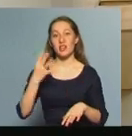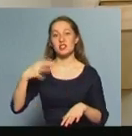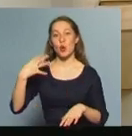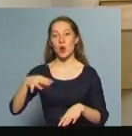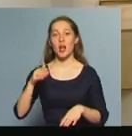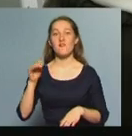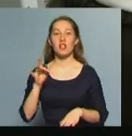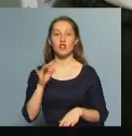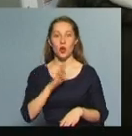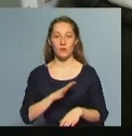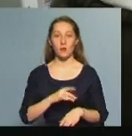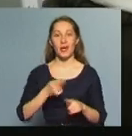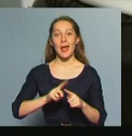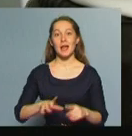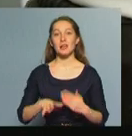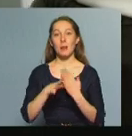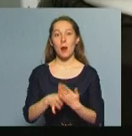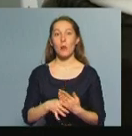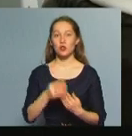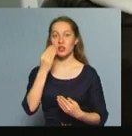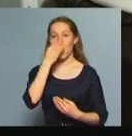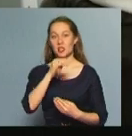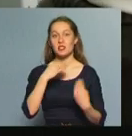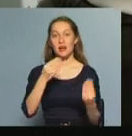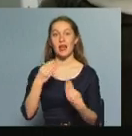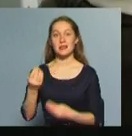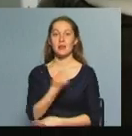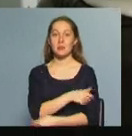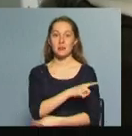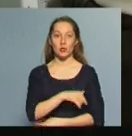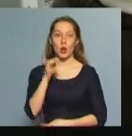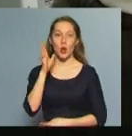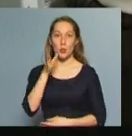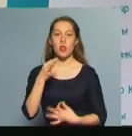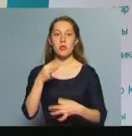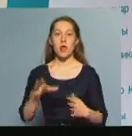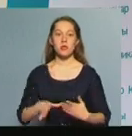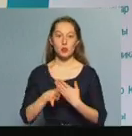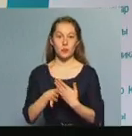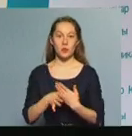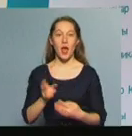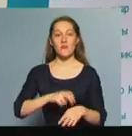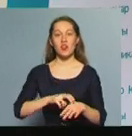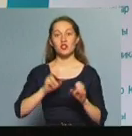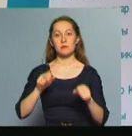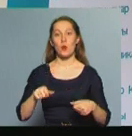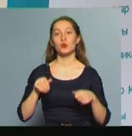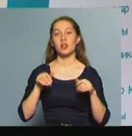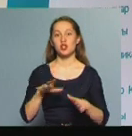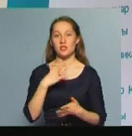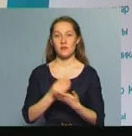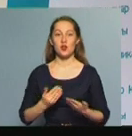качество оказания медпомощи жителям сельских территорий и сделает медицину доступнее. А врачи смогут решить свой жилищный